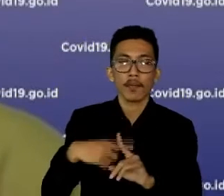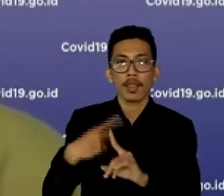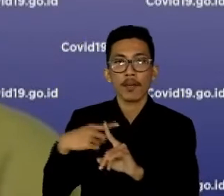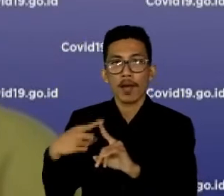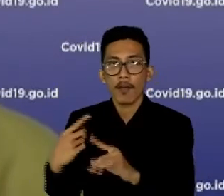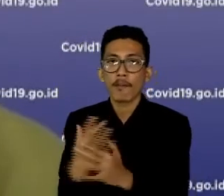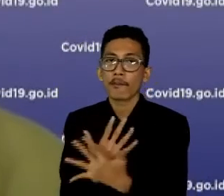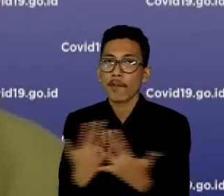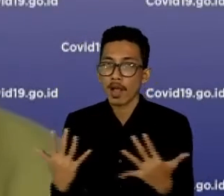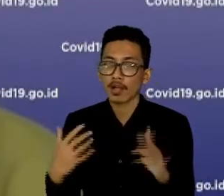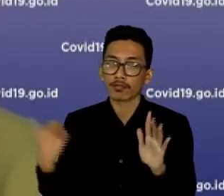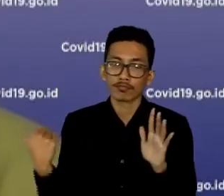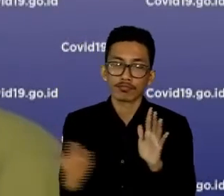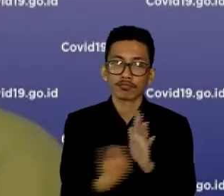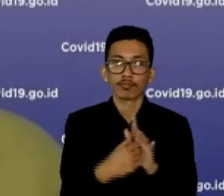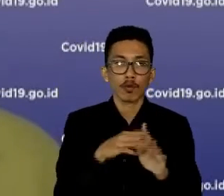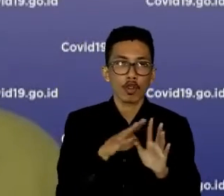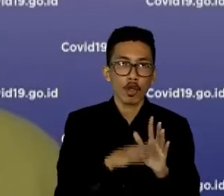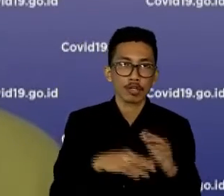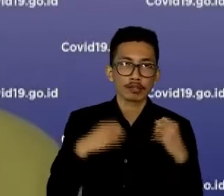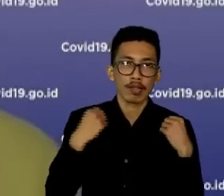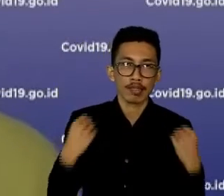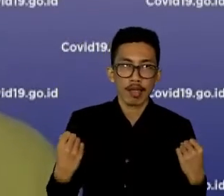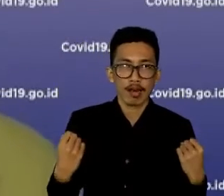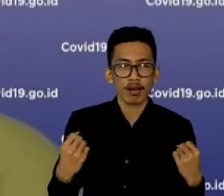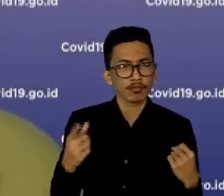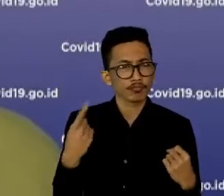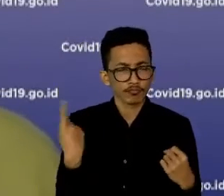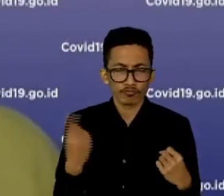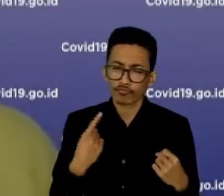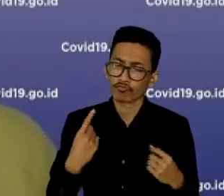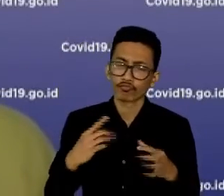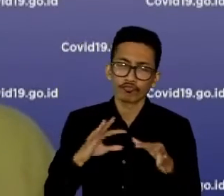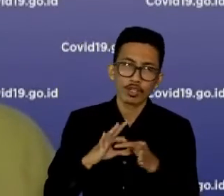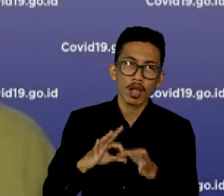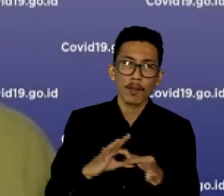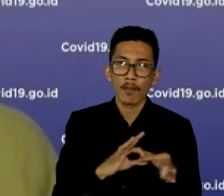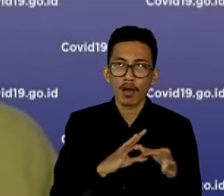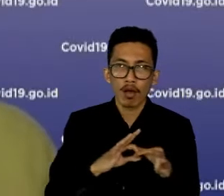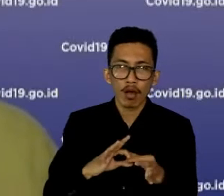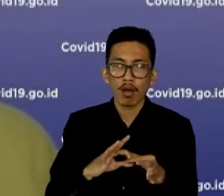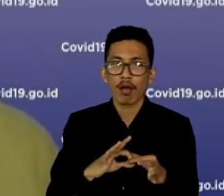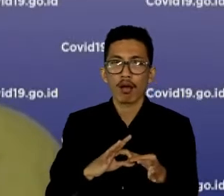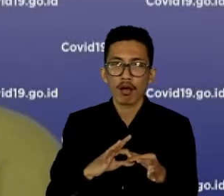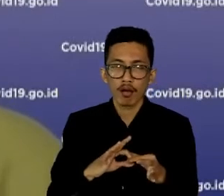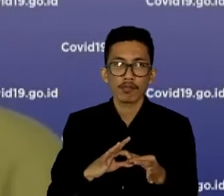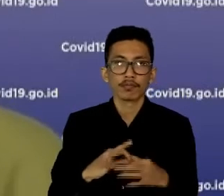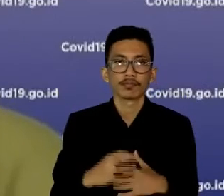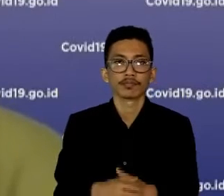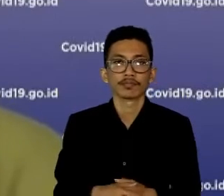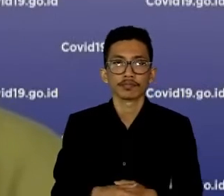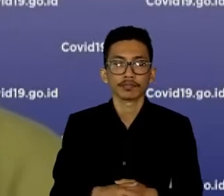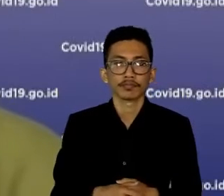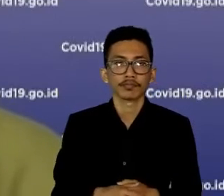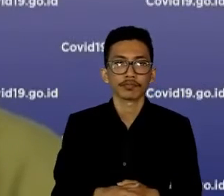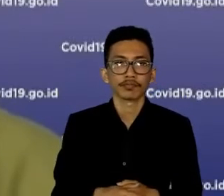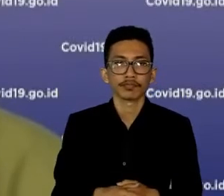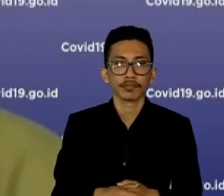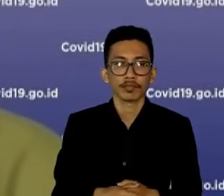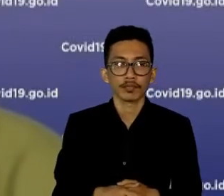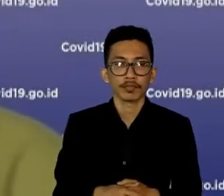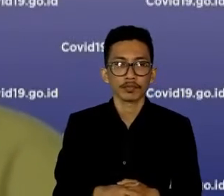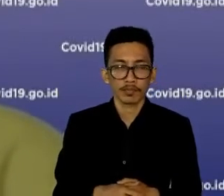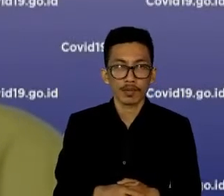lagi. Ingat, ini peperangan yang kita harus kerjakan sama-sama nih, berjamaah nih kita mengerjakannya nih. Kita tidak akan berhasil